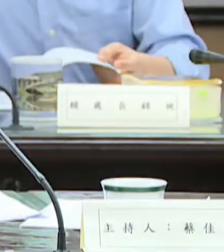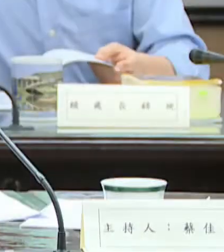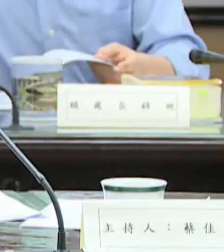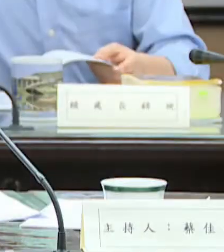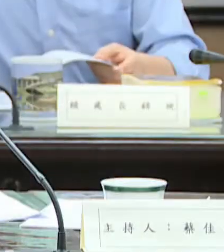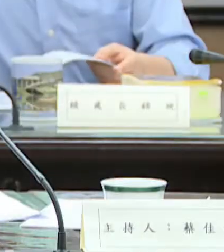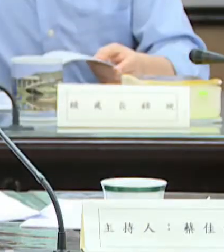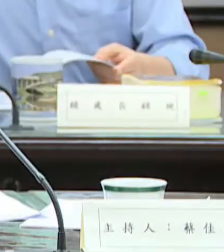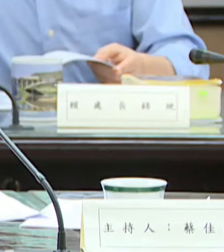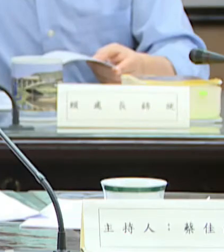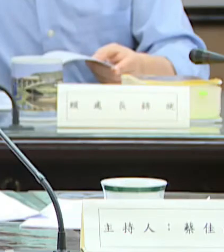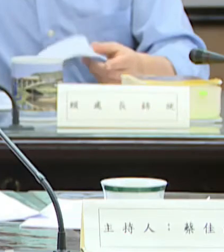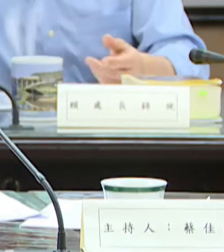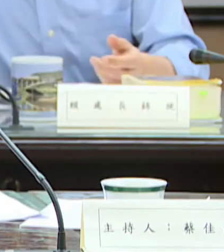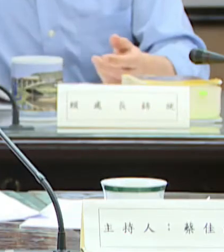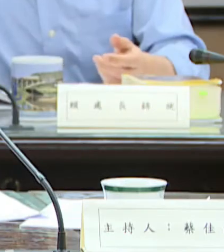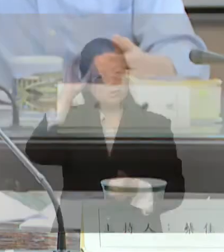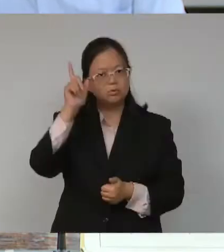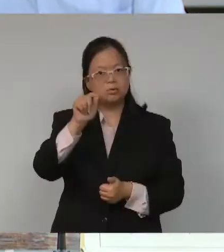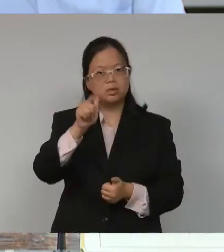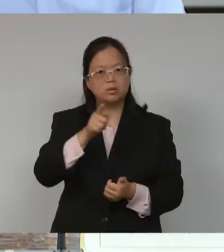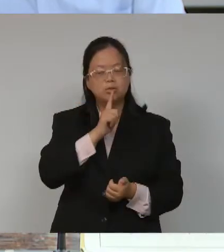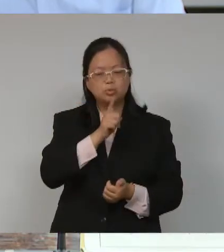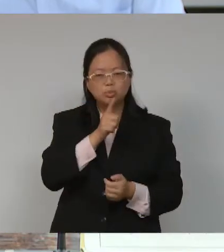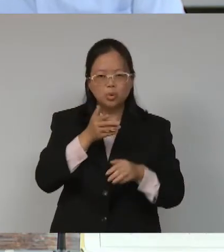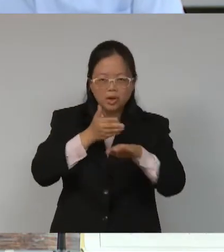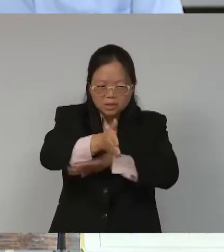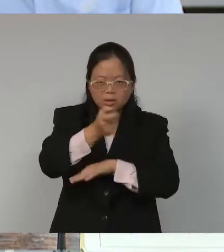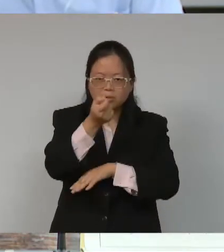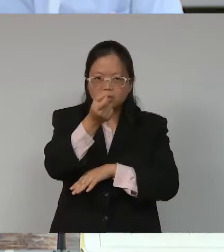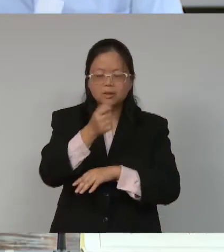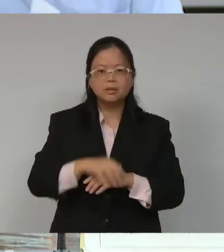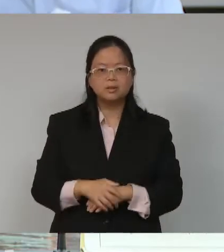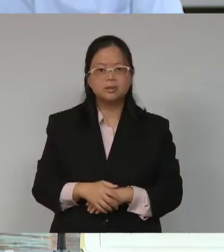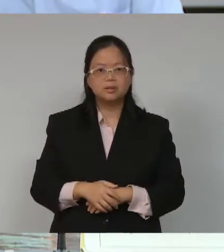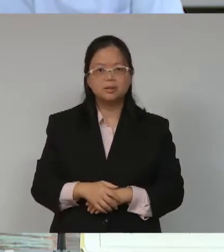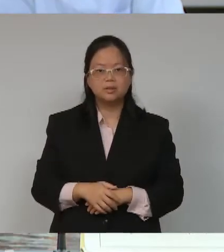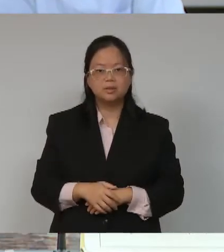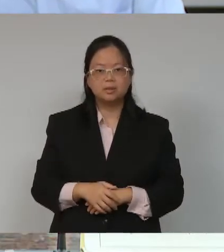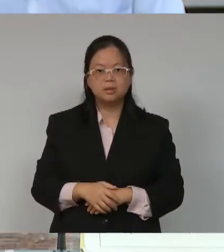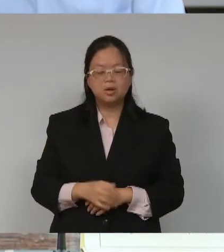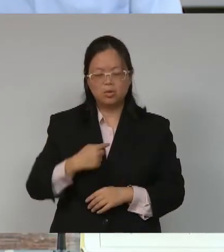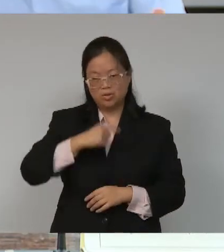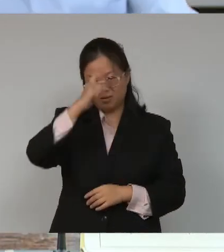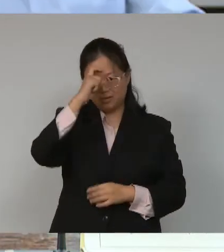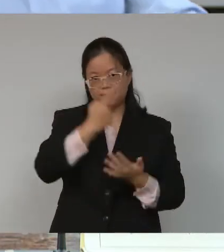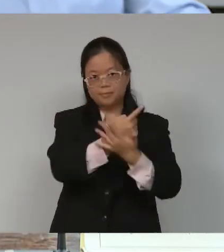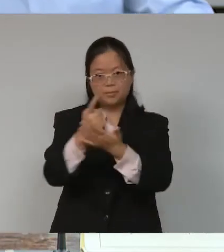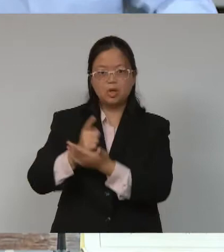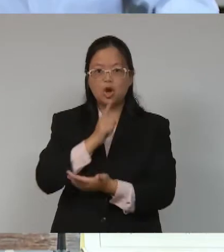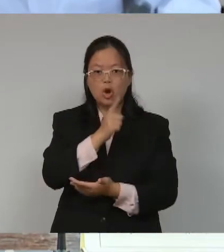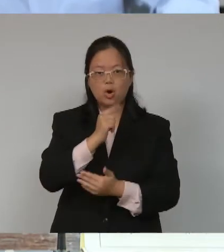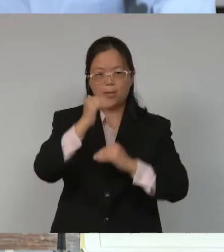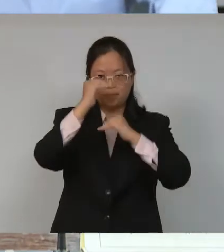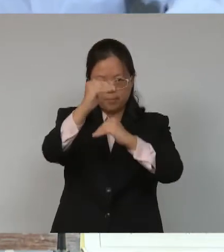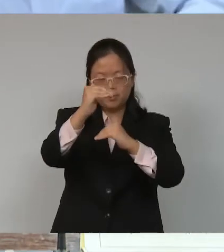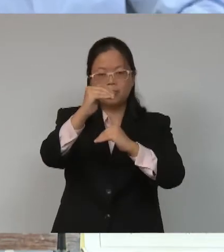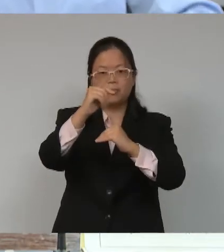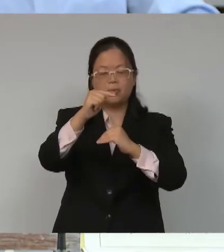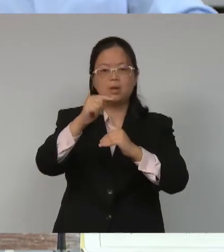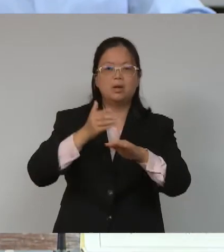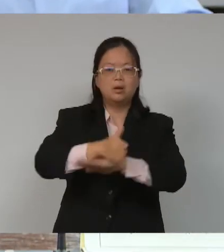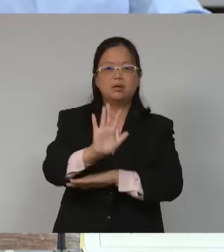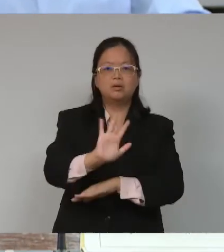好，谢谢苏老师啊，那超过时间一点点了，我们还是尽量保持在发言时间的范围内了